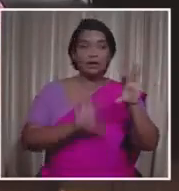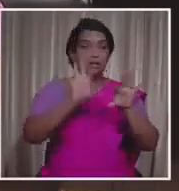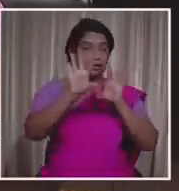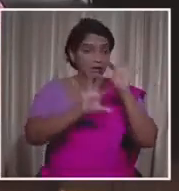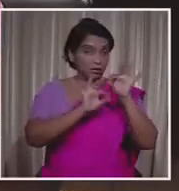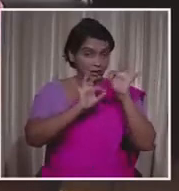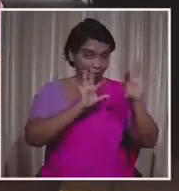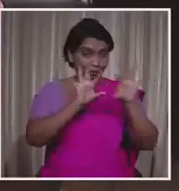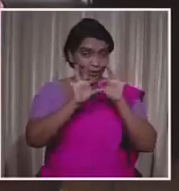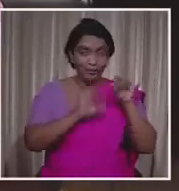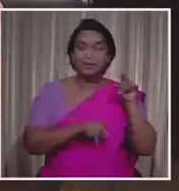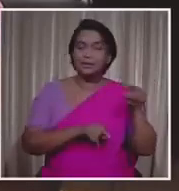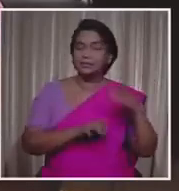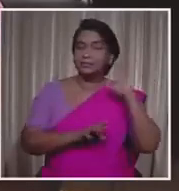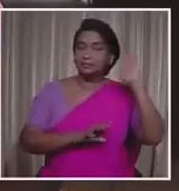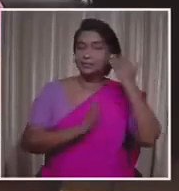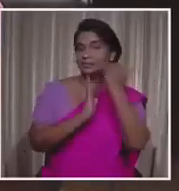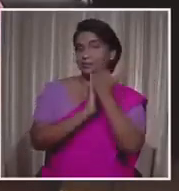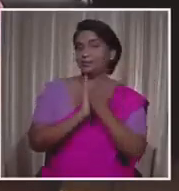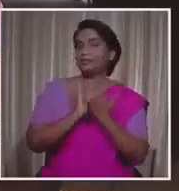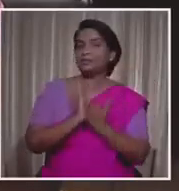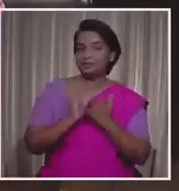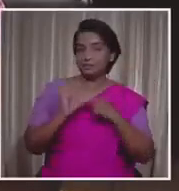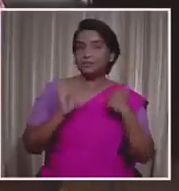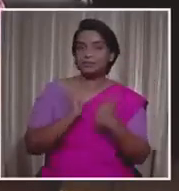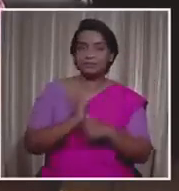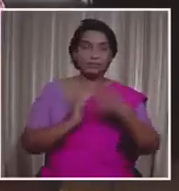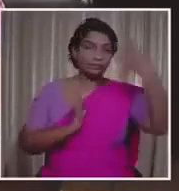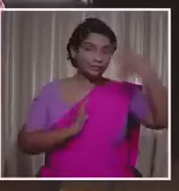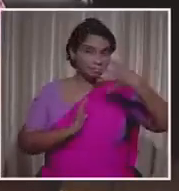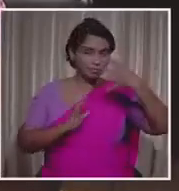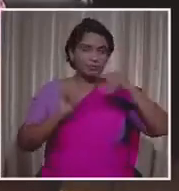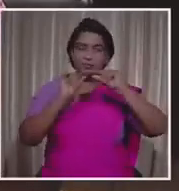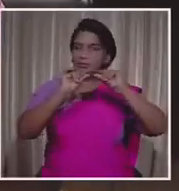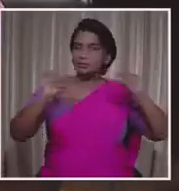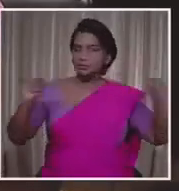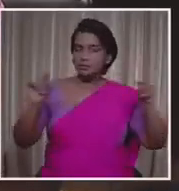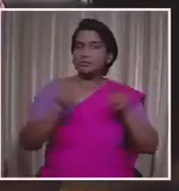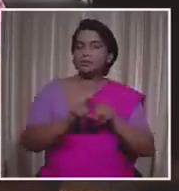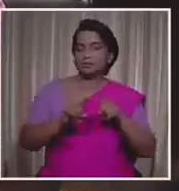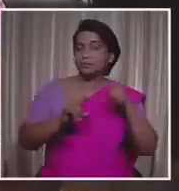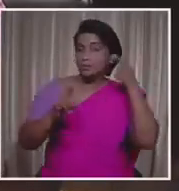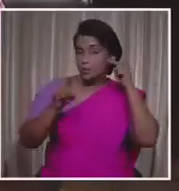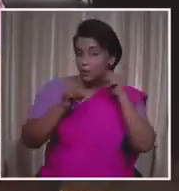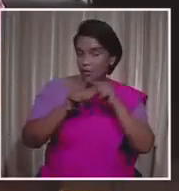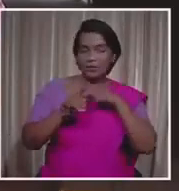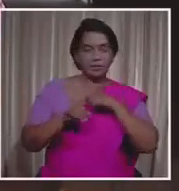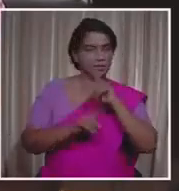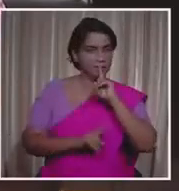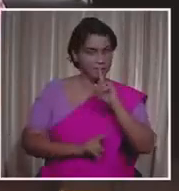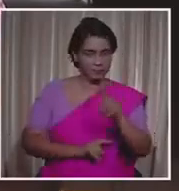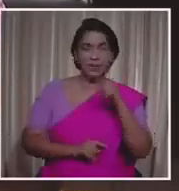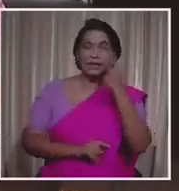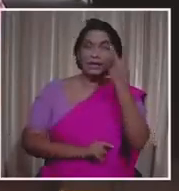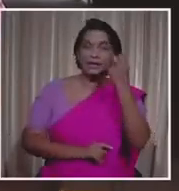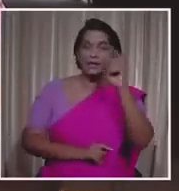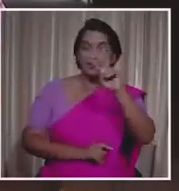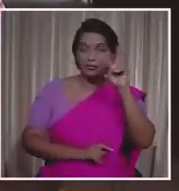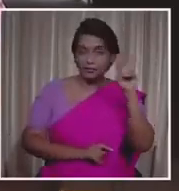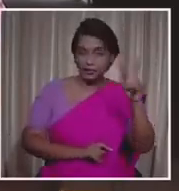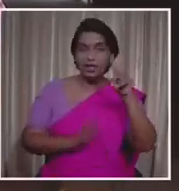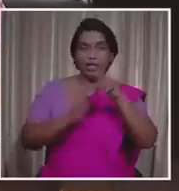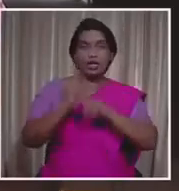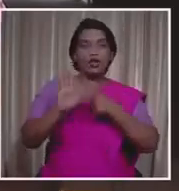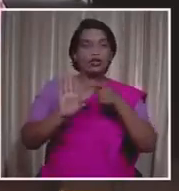කර ගැනීමේ විශේෂ විධිවිධාන පනත 4 වන වගන්තිය ප්‍රකාරව කරනු ලබන දැනුම් දීම 2022